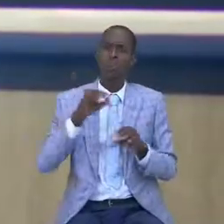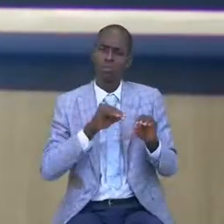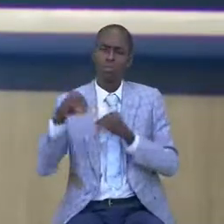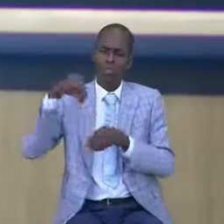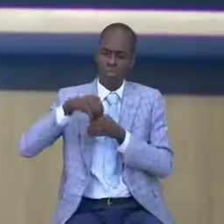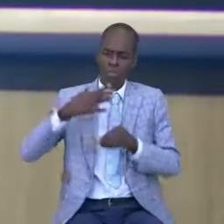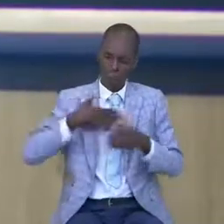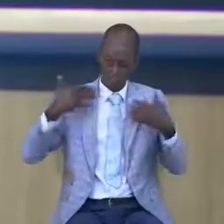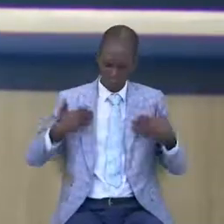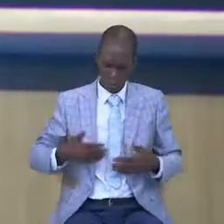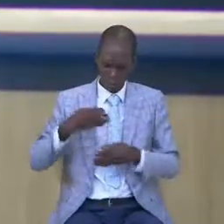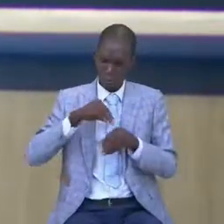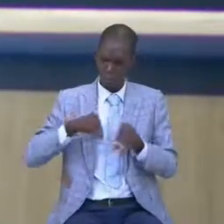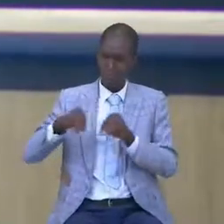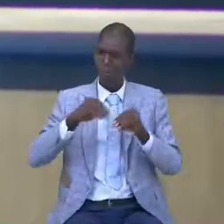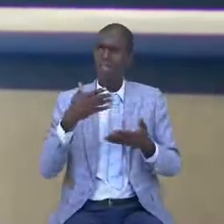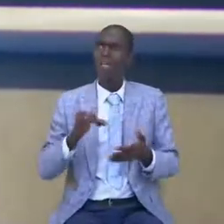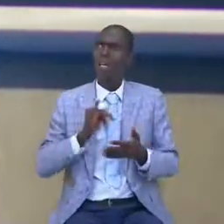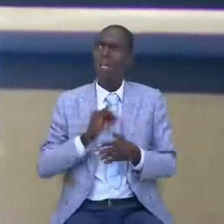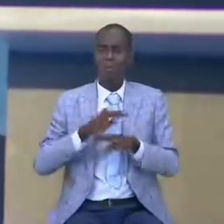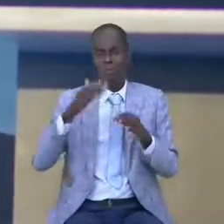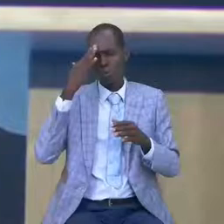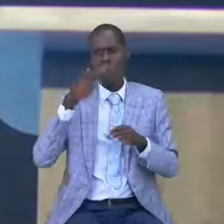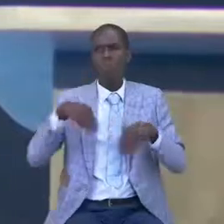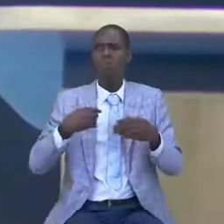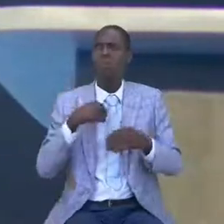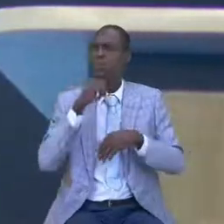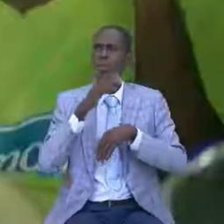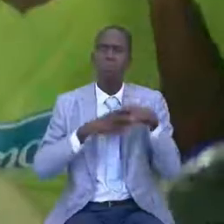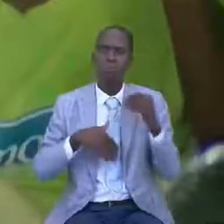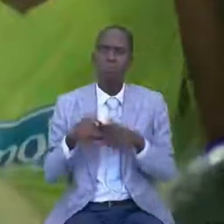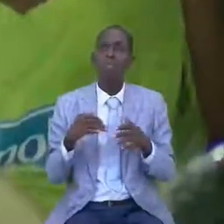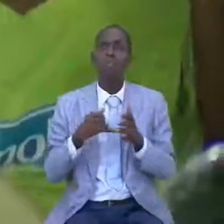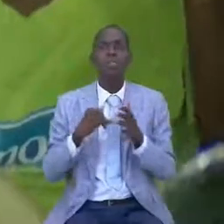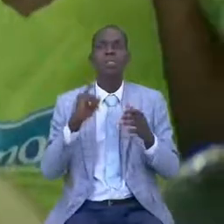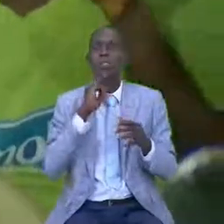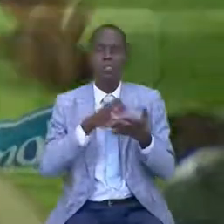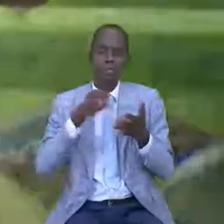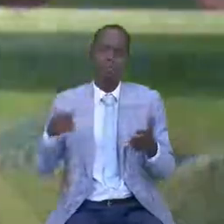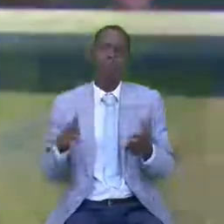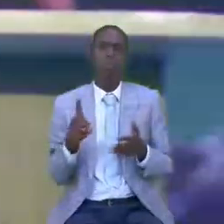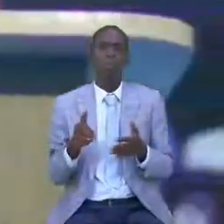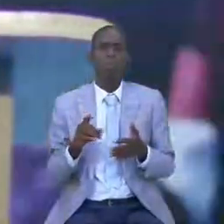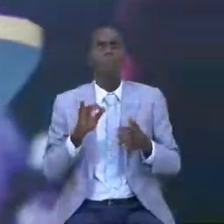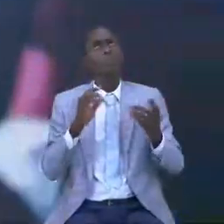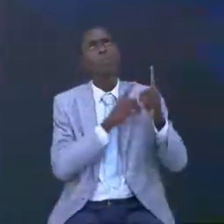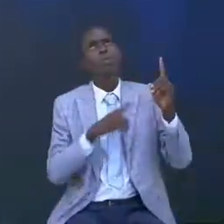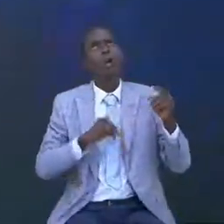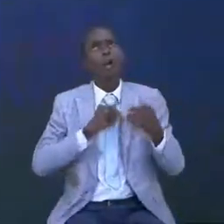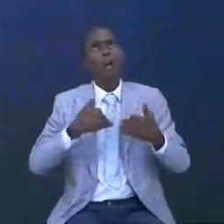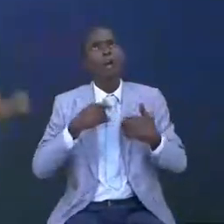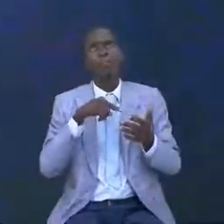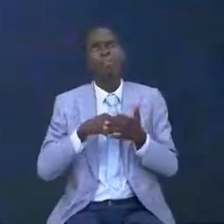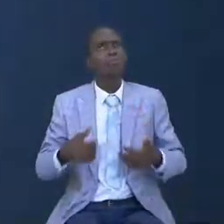J'ai quelque chose que je ne comprends pas, qui circule dans mon corps, je veux que la chose enlève, cela me